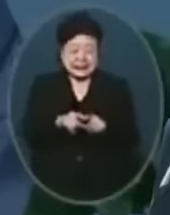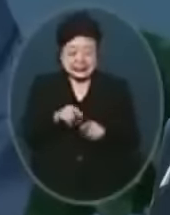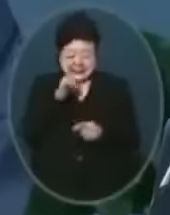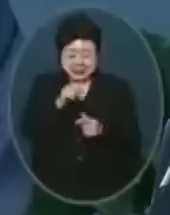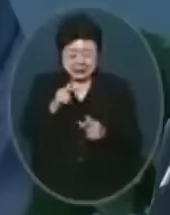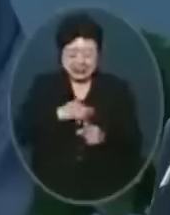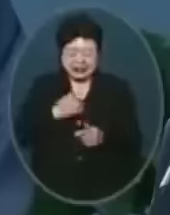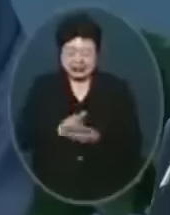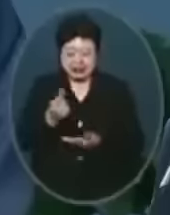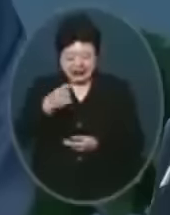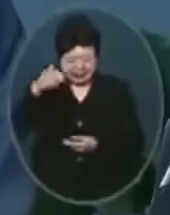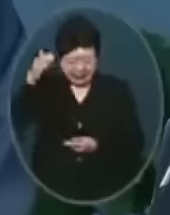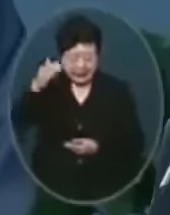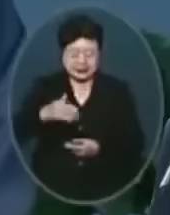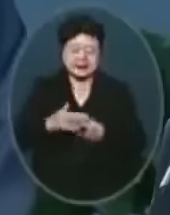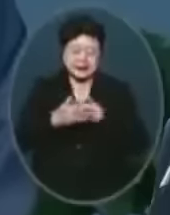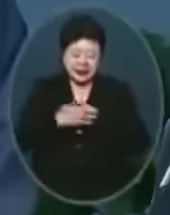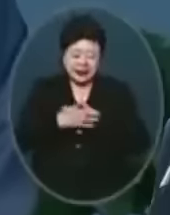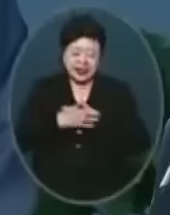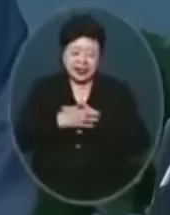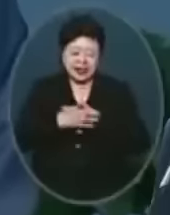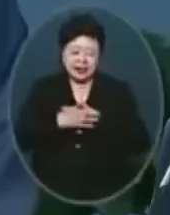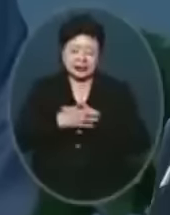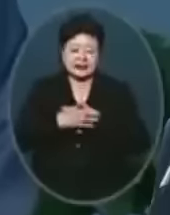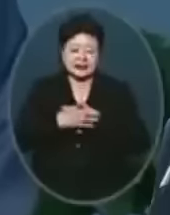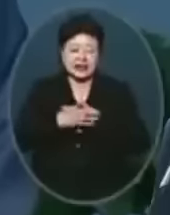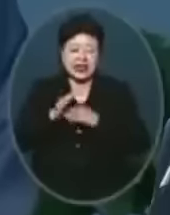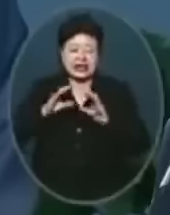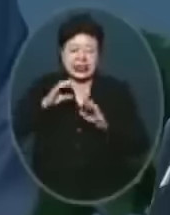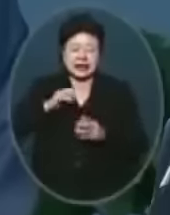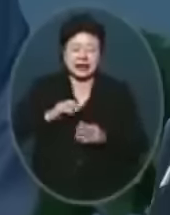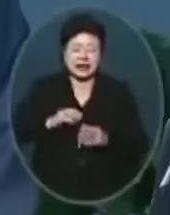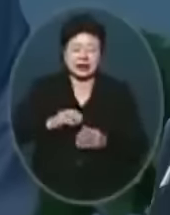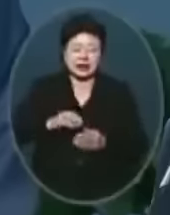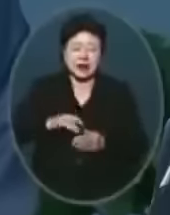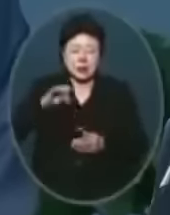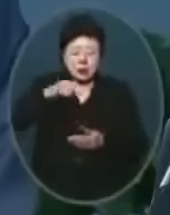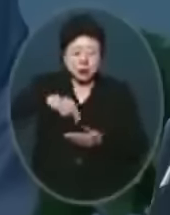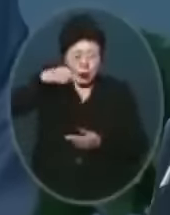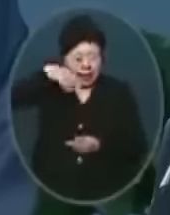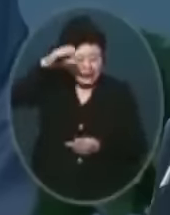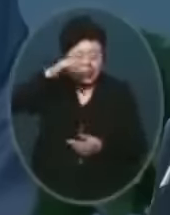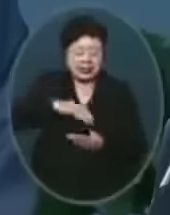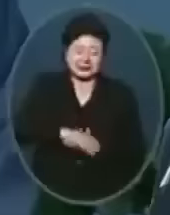되네. 내가 천국으로 먼저 가마.